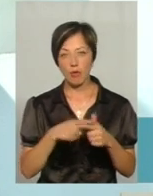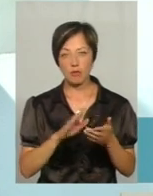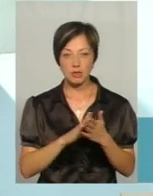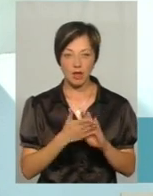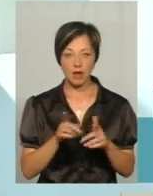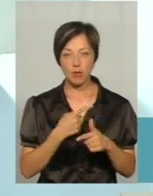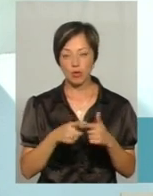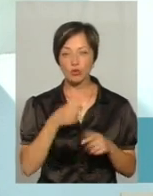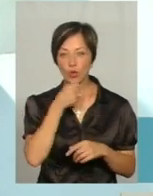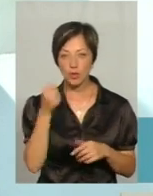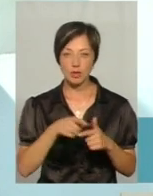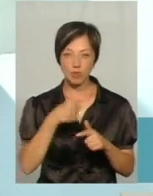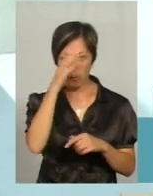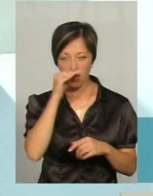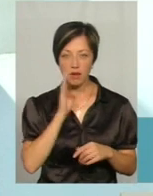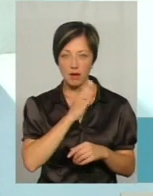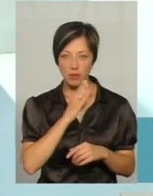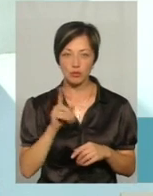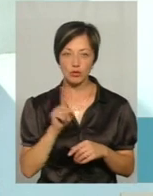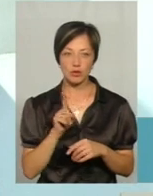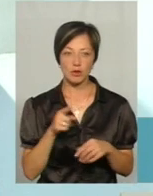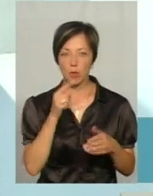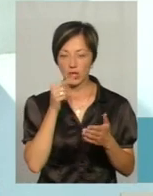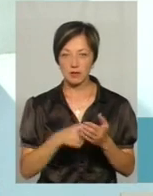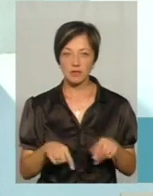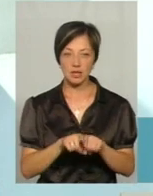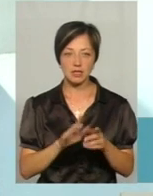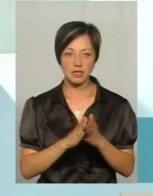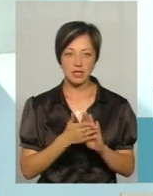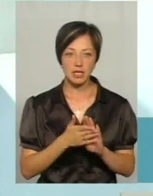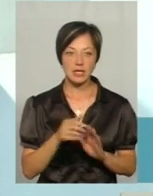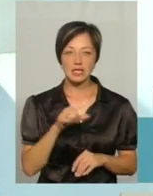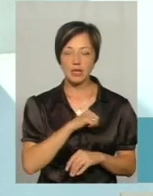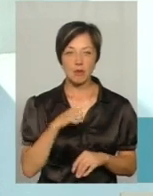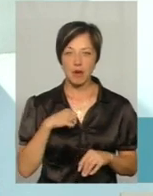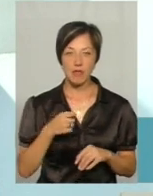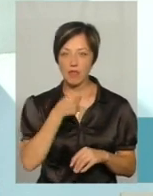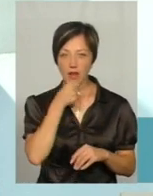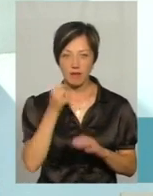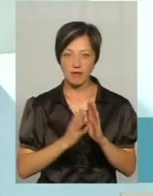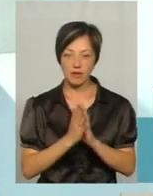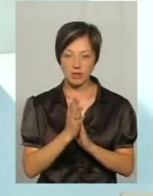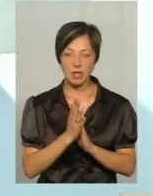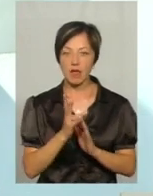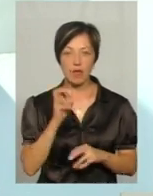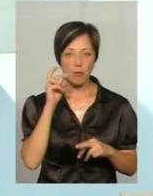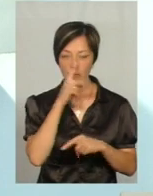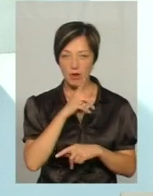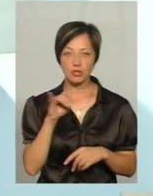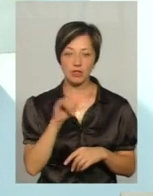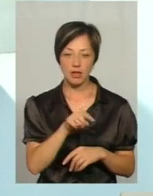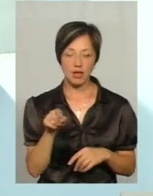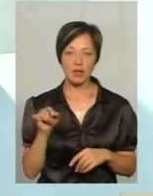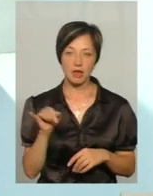або дорослим, або батькам за те, що вона опинилася в такій ситуації. Вона сама не виросла, їх не пробачила і